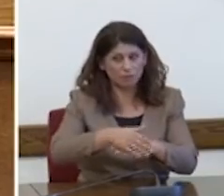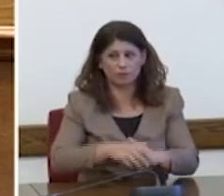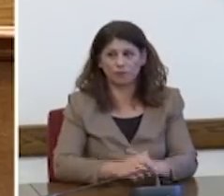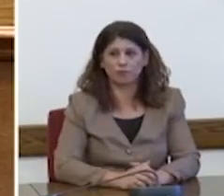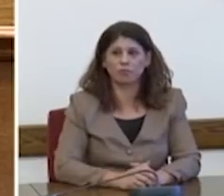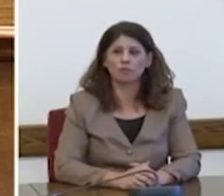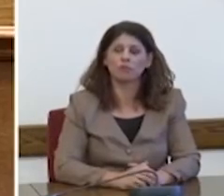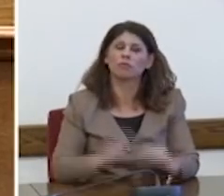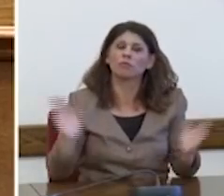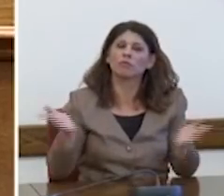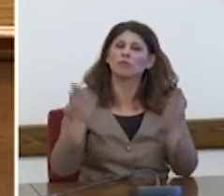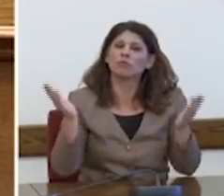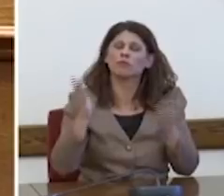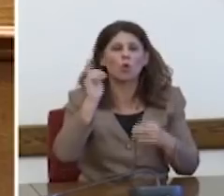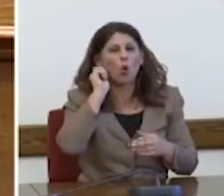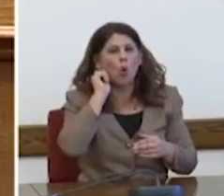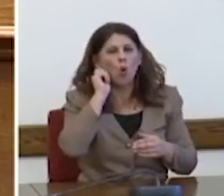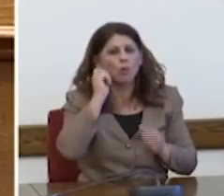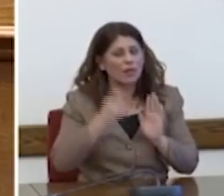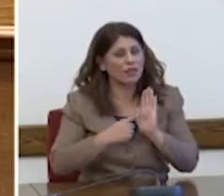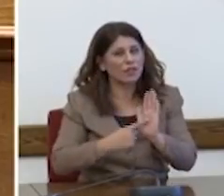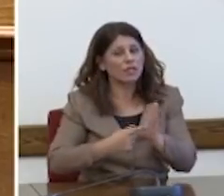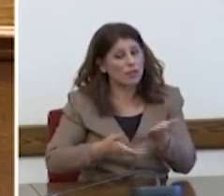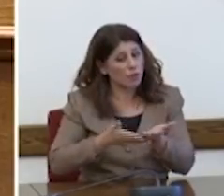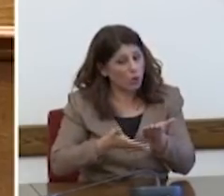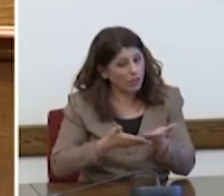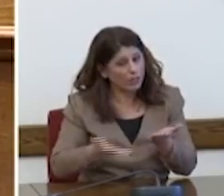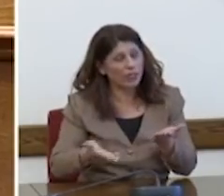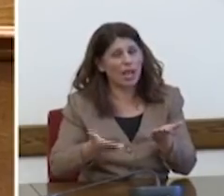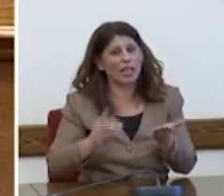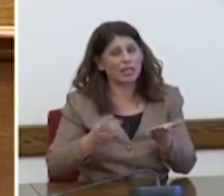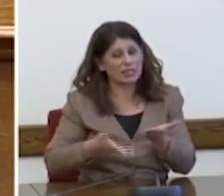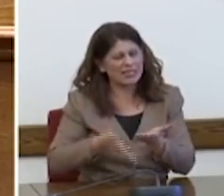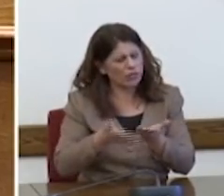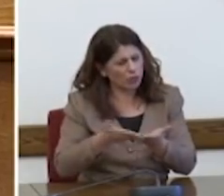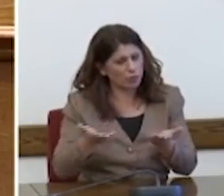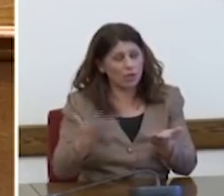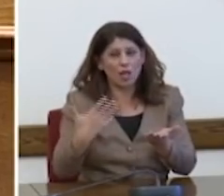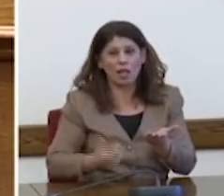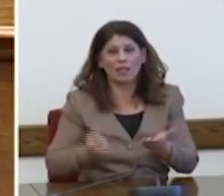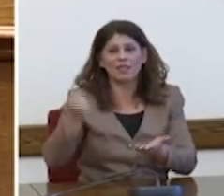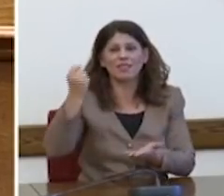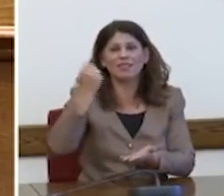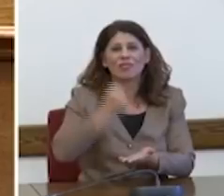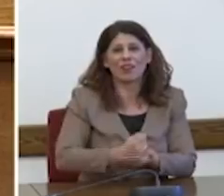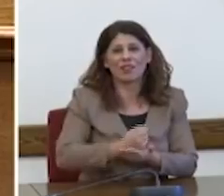όποιο όνομα κι αν εμφανίζεται, ως βοήθεια ή συνδρομή, έχει τη σφραγίδα